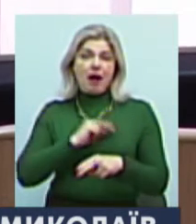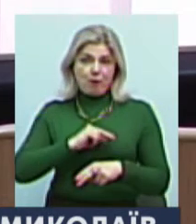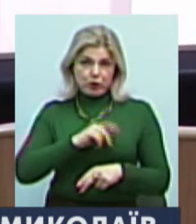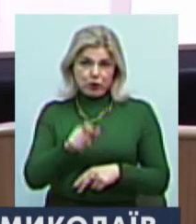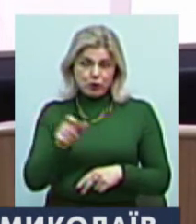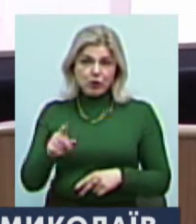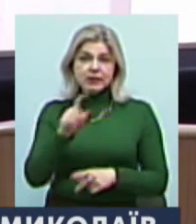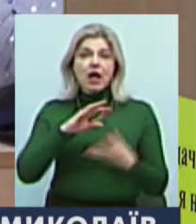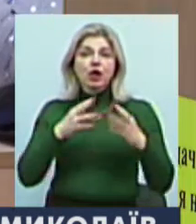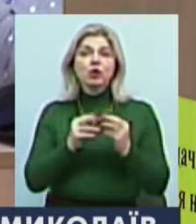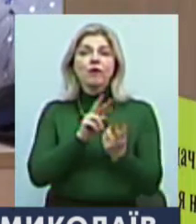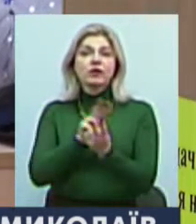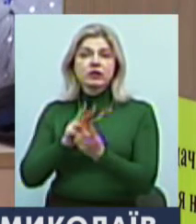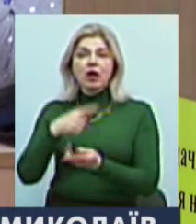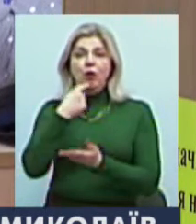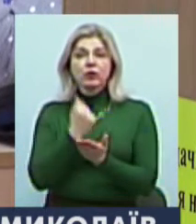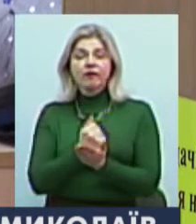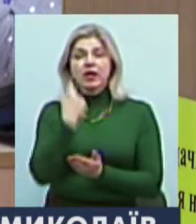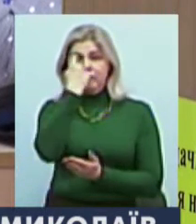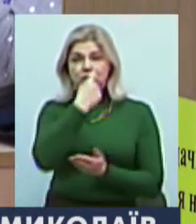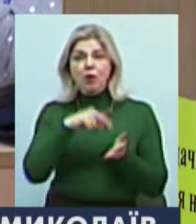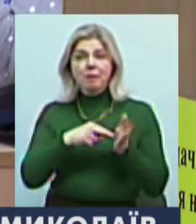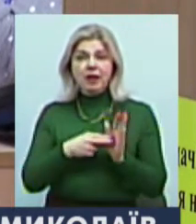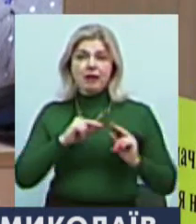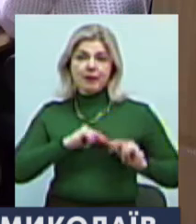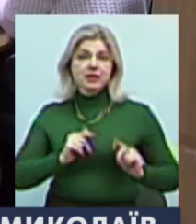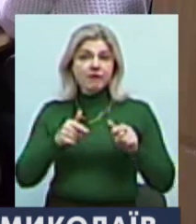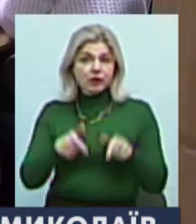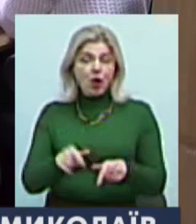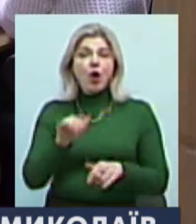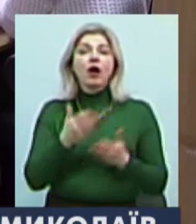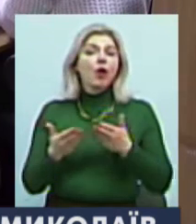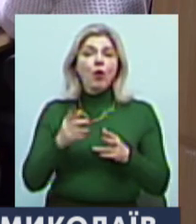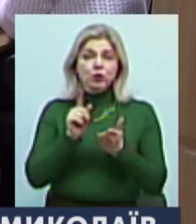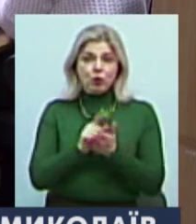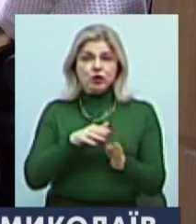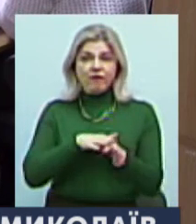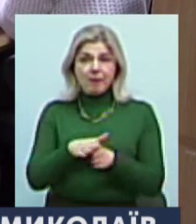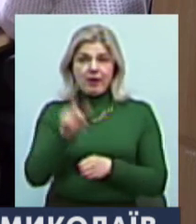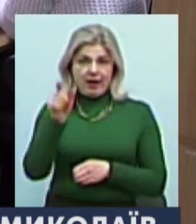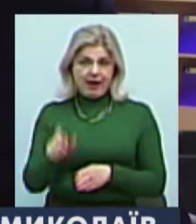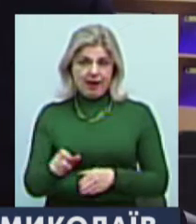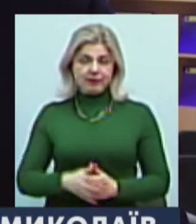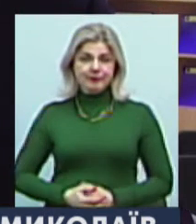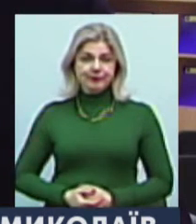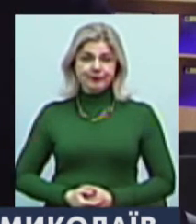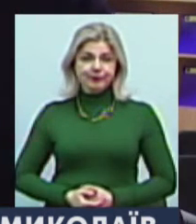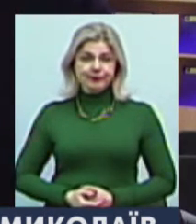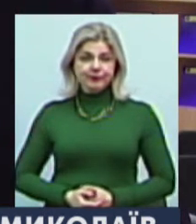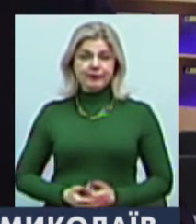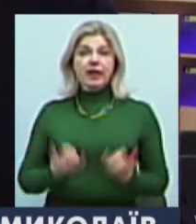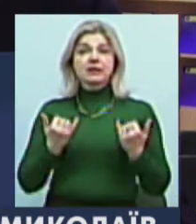результатами зустрічей затверджують індивідуальний план працевлаштування, якого має дотримуватись клієнт. Сьогодні